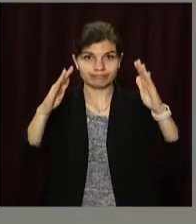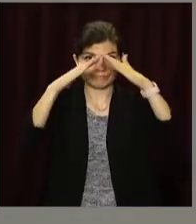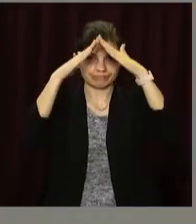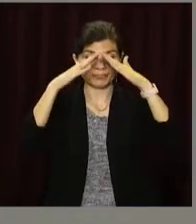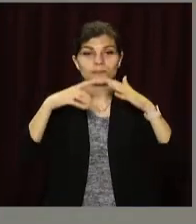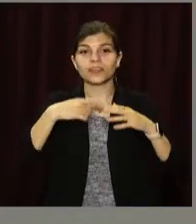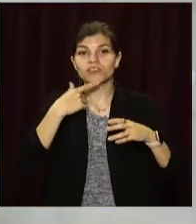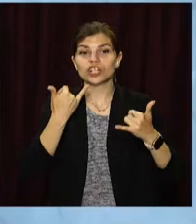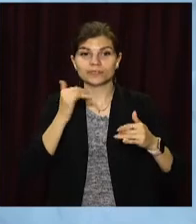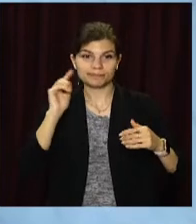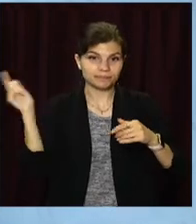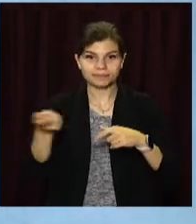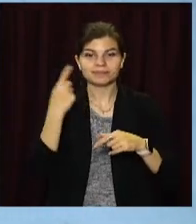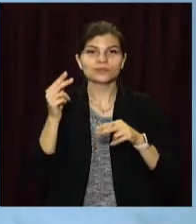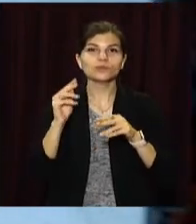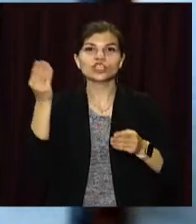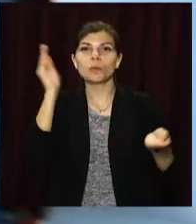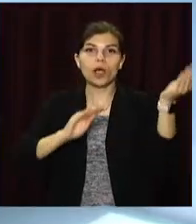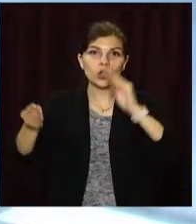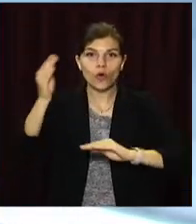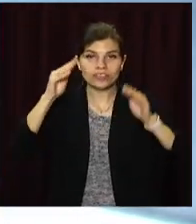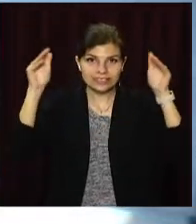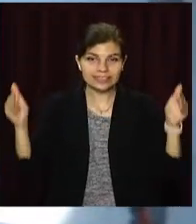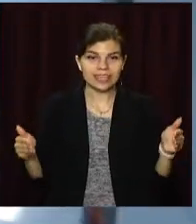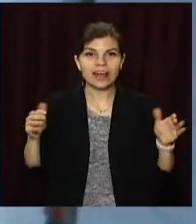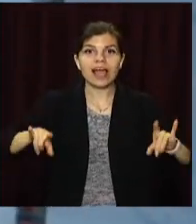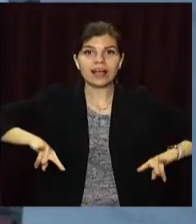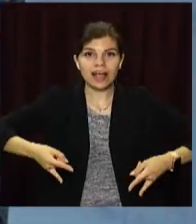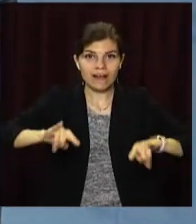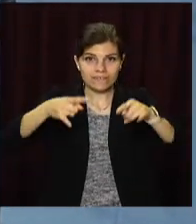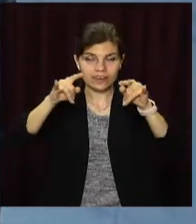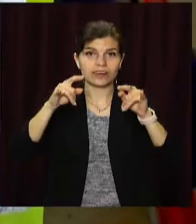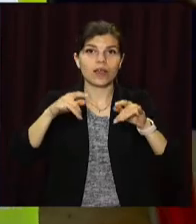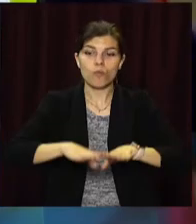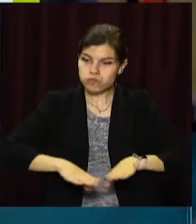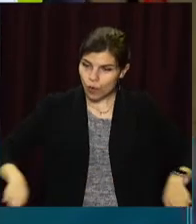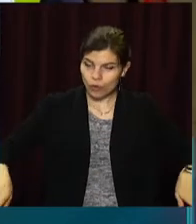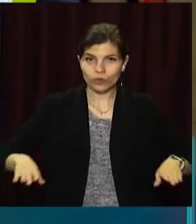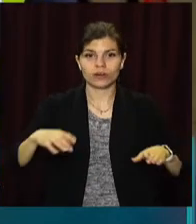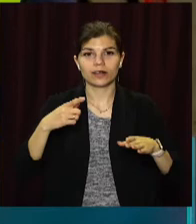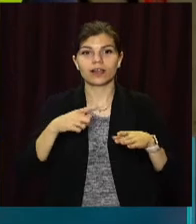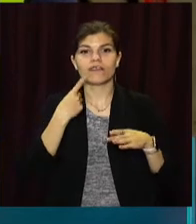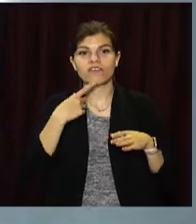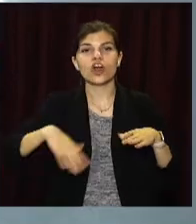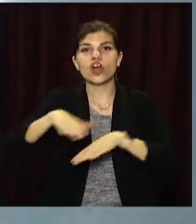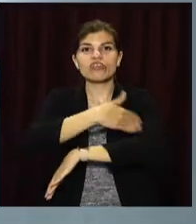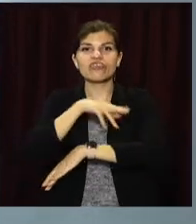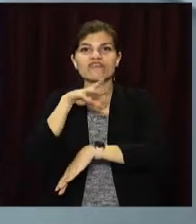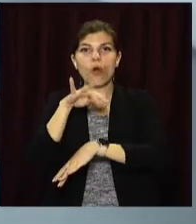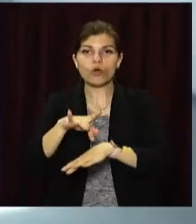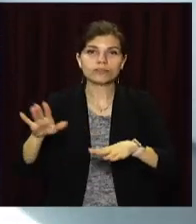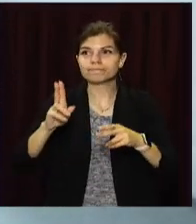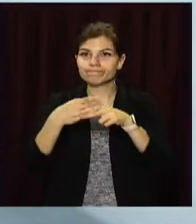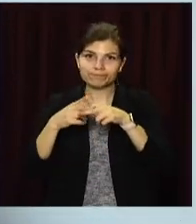Йде відділка приміщень, тобто шпакльовка стін, кафель полов, облагороження двора. До амбулаторії